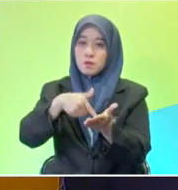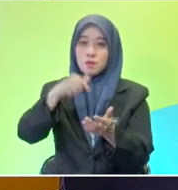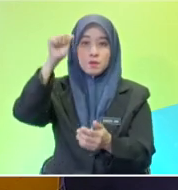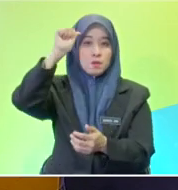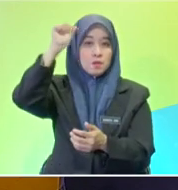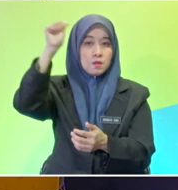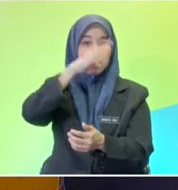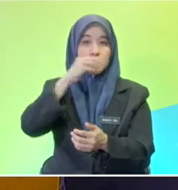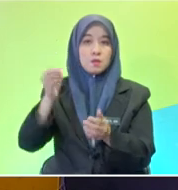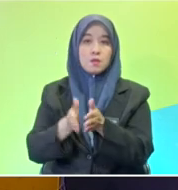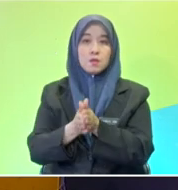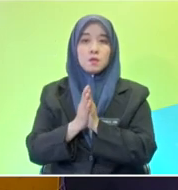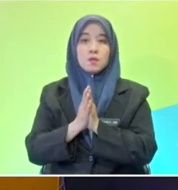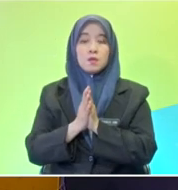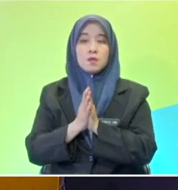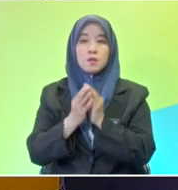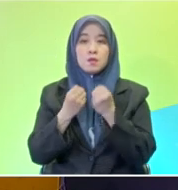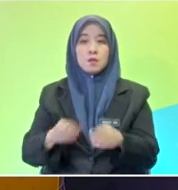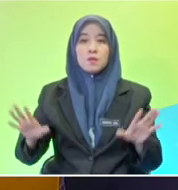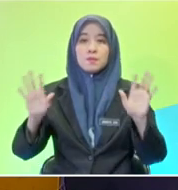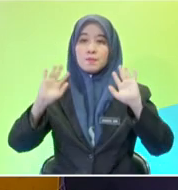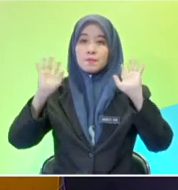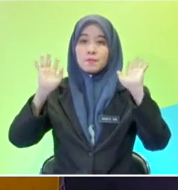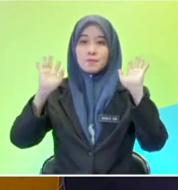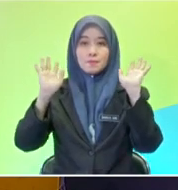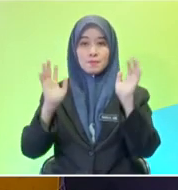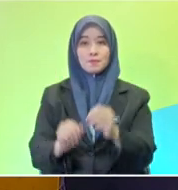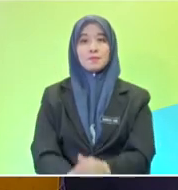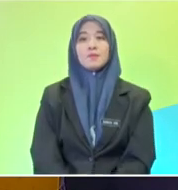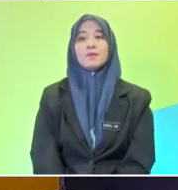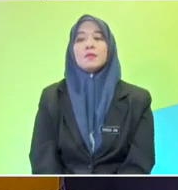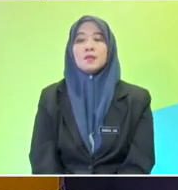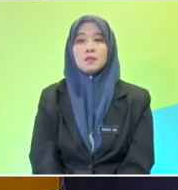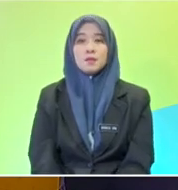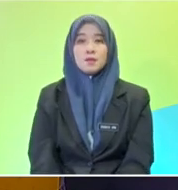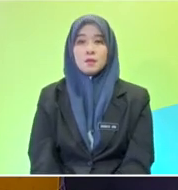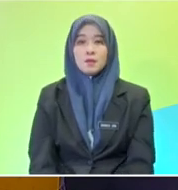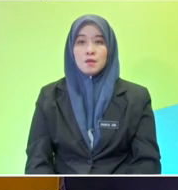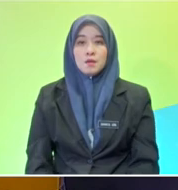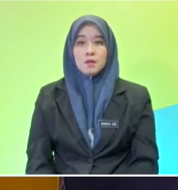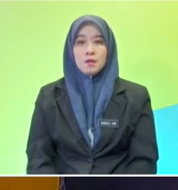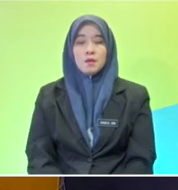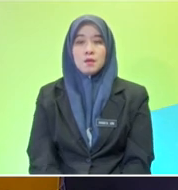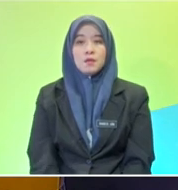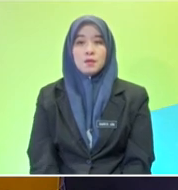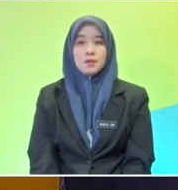Assalamualaikum dan salam sejahtera. Bye. Okay, di sini ada beberapa tahu.